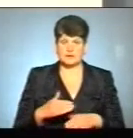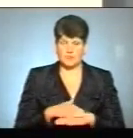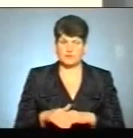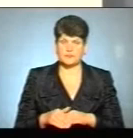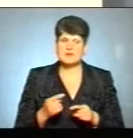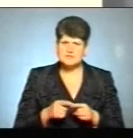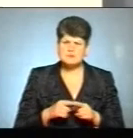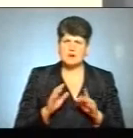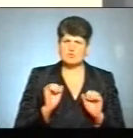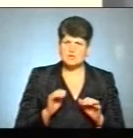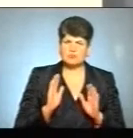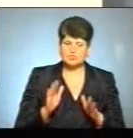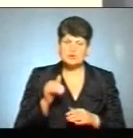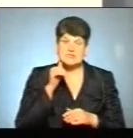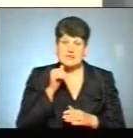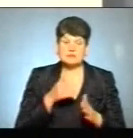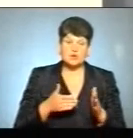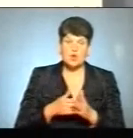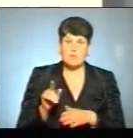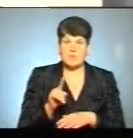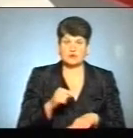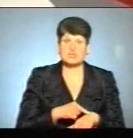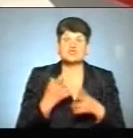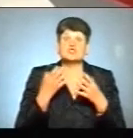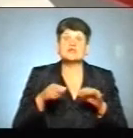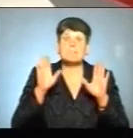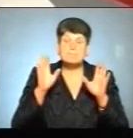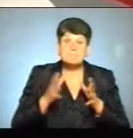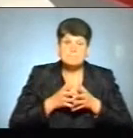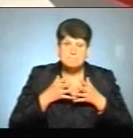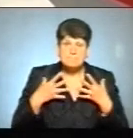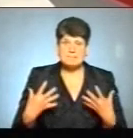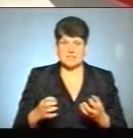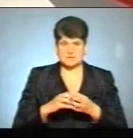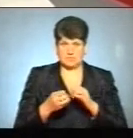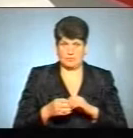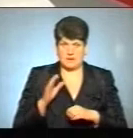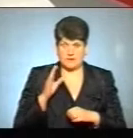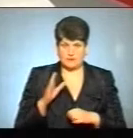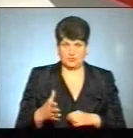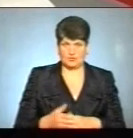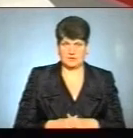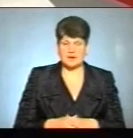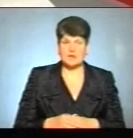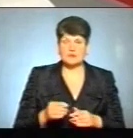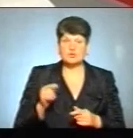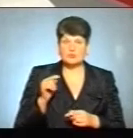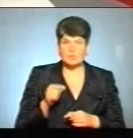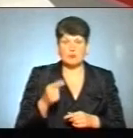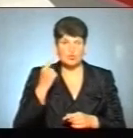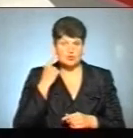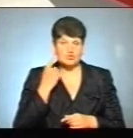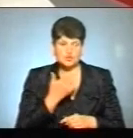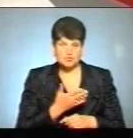не з причини того, що завтра до першої години буде ще більший ажіотаж, ніж ми могли очікувати на всі вихідні? Адже от ми